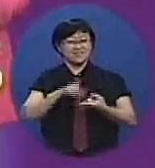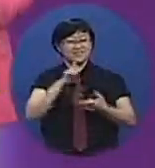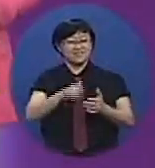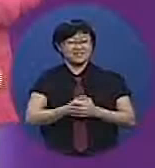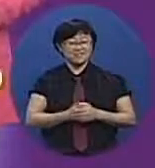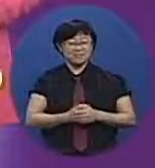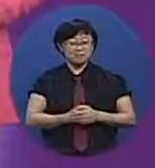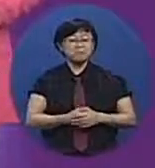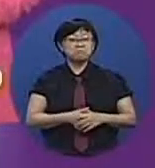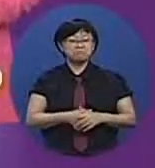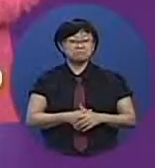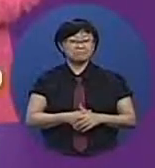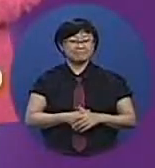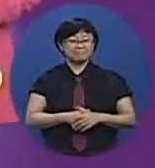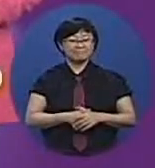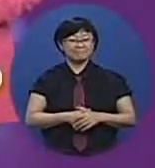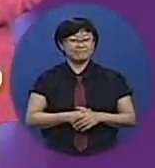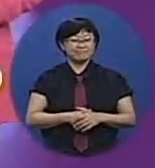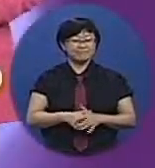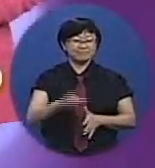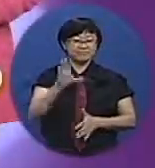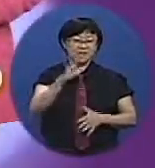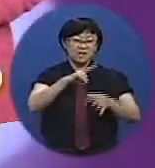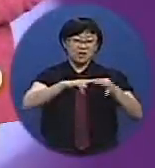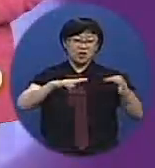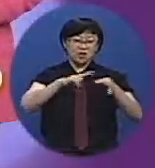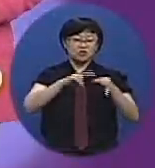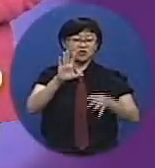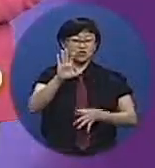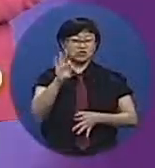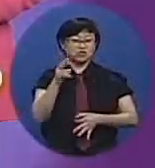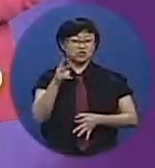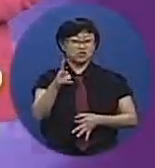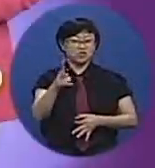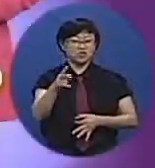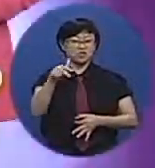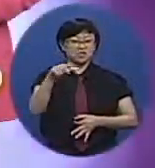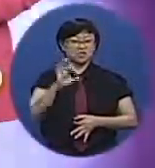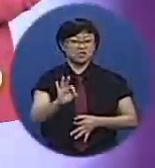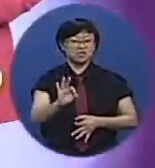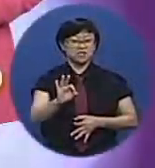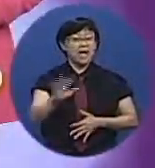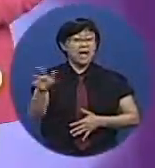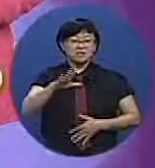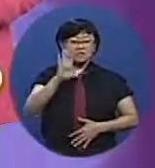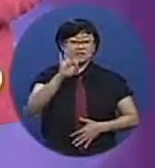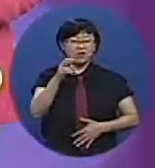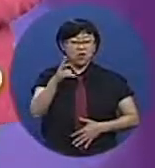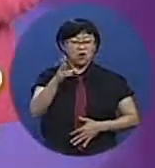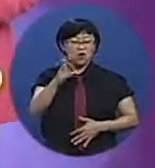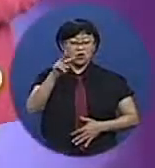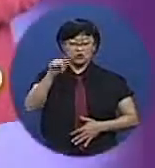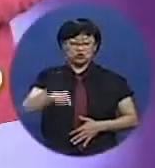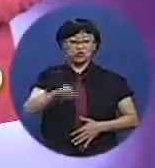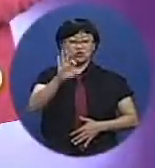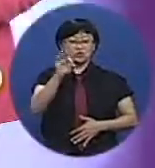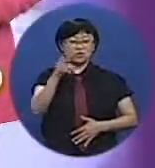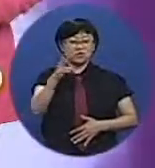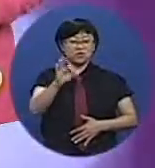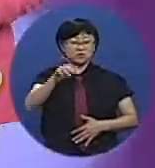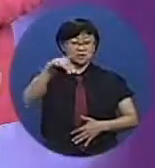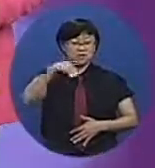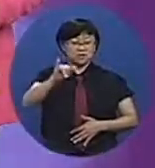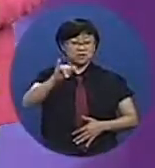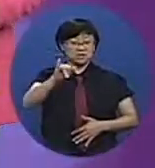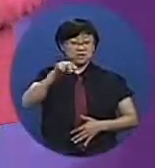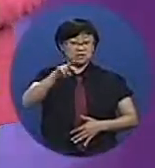내장산. 내장산이요. 예. 여수 영치산. 예, 예. 예. TV가 아. 지금 켜 있습니까? 네.